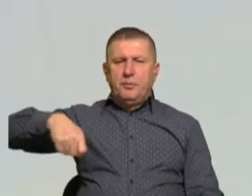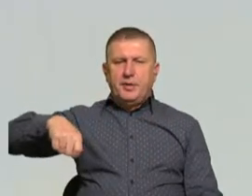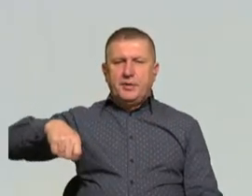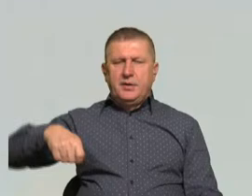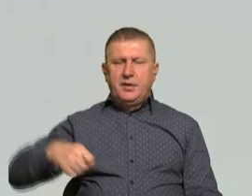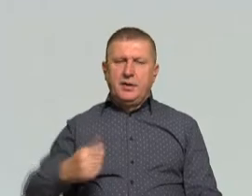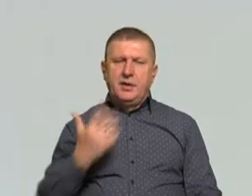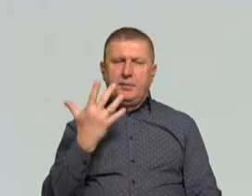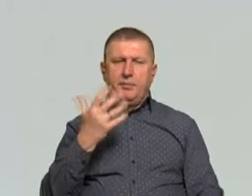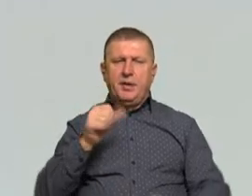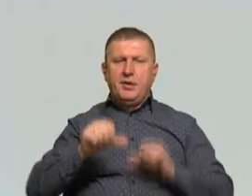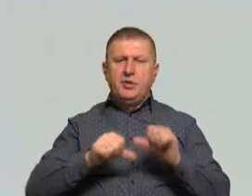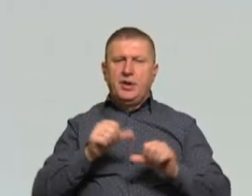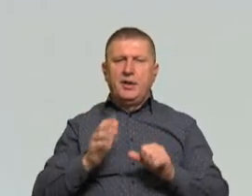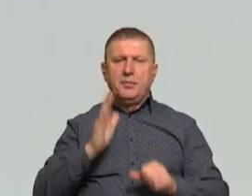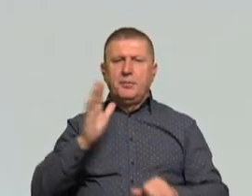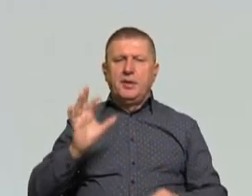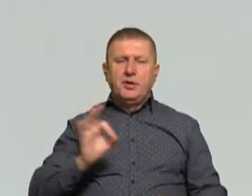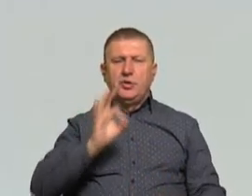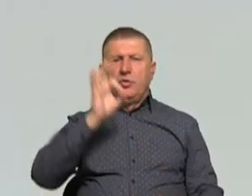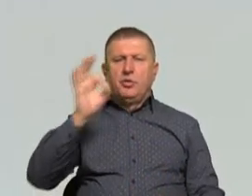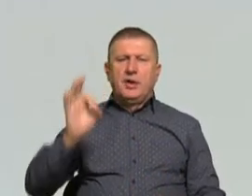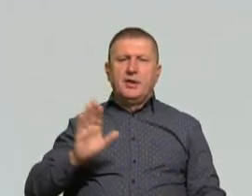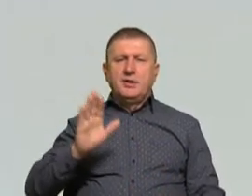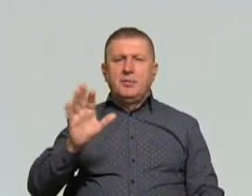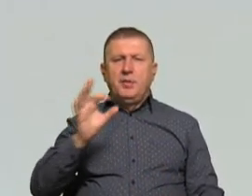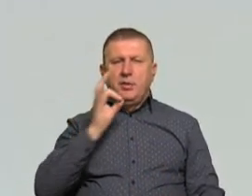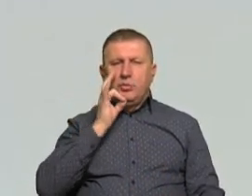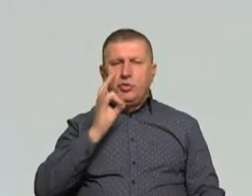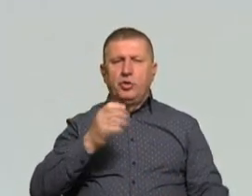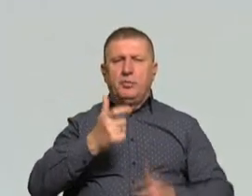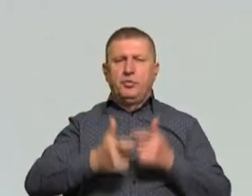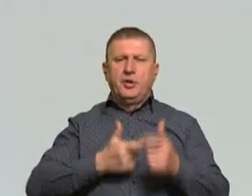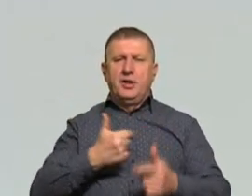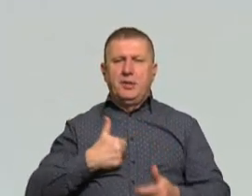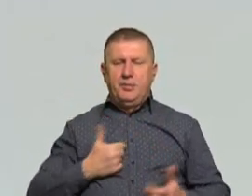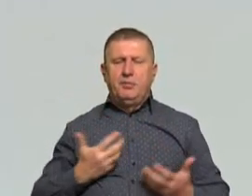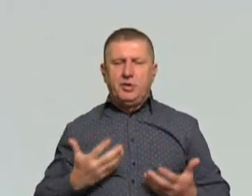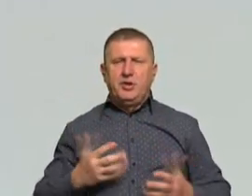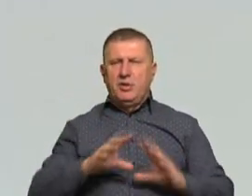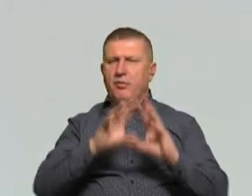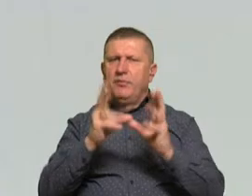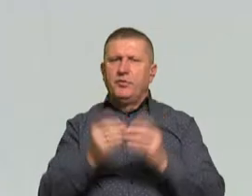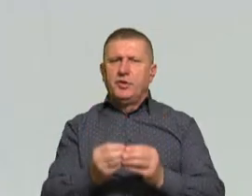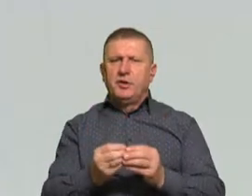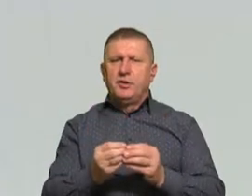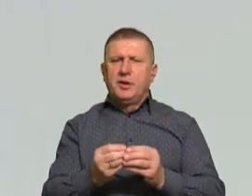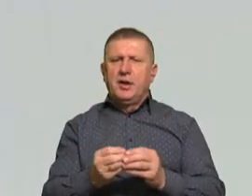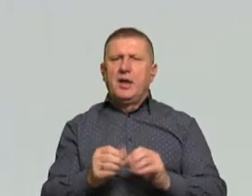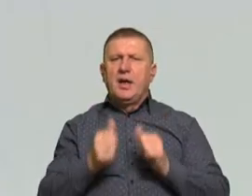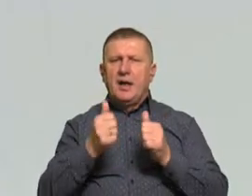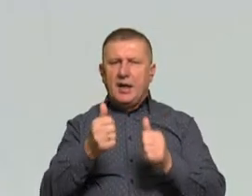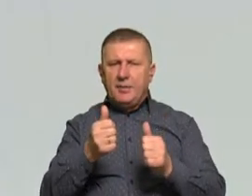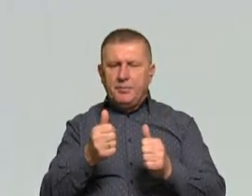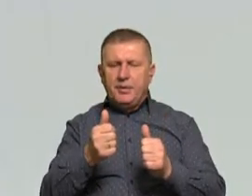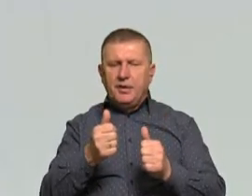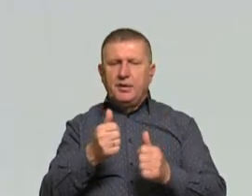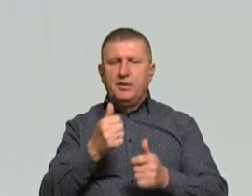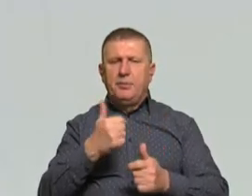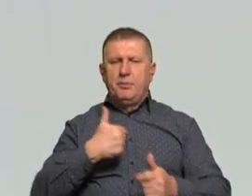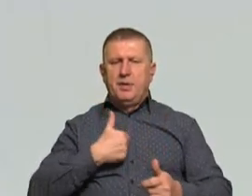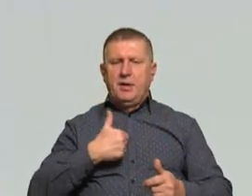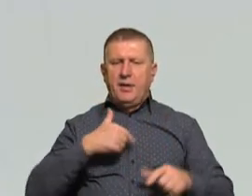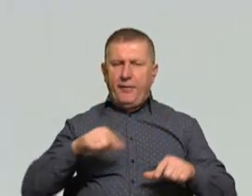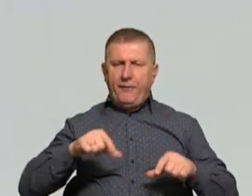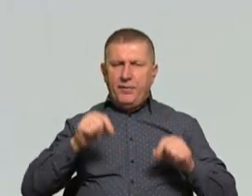lat będzie miał okazję zrobić coś dobrego dla miasta. Ja bym bardzo chciał prosić wszystkich mieszkańców, żeby przepuścili to przez taki filtr. Czyli